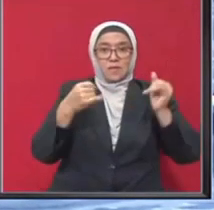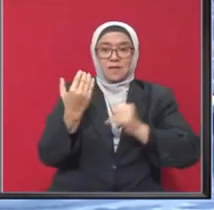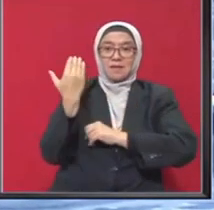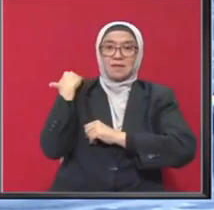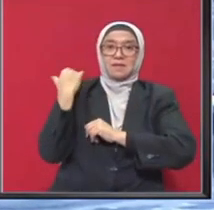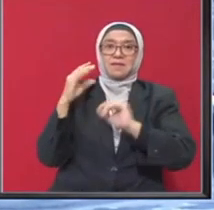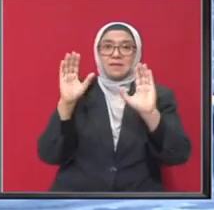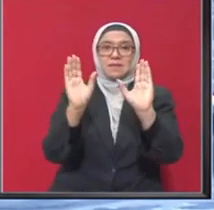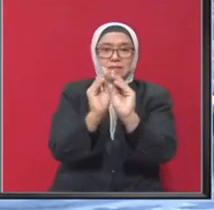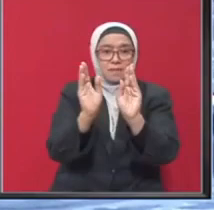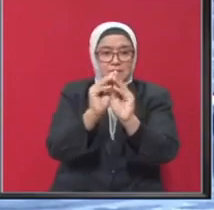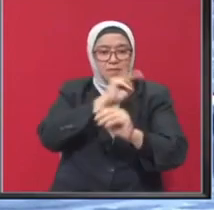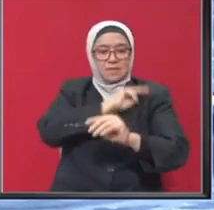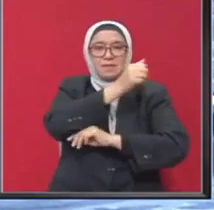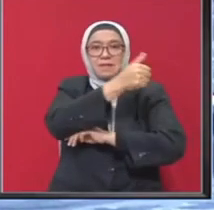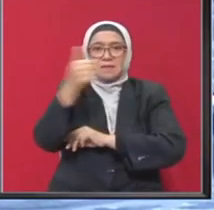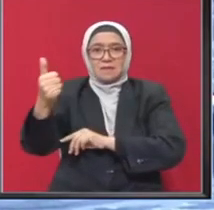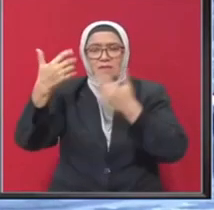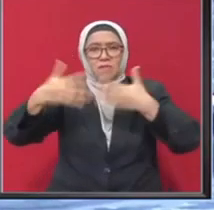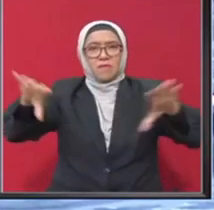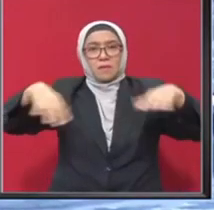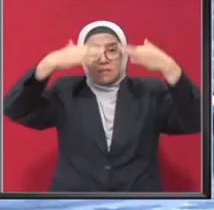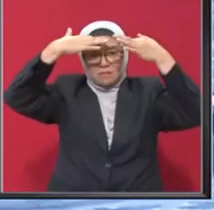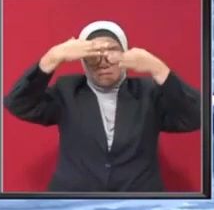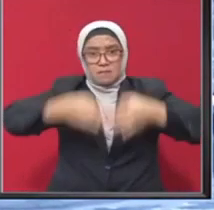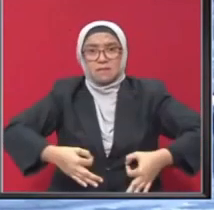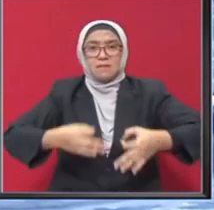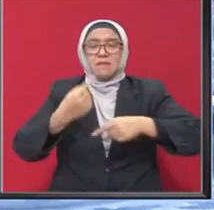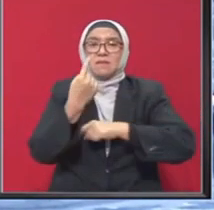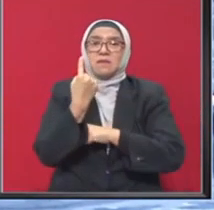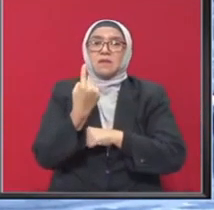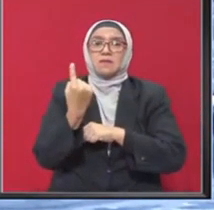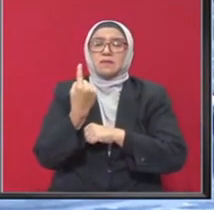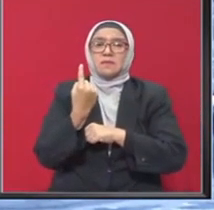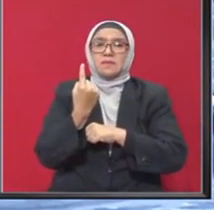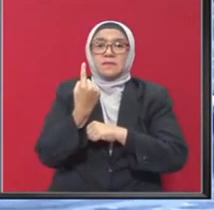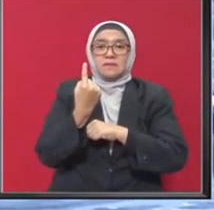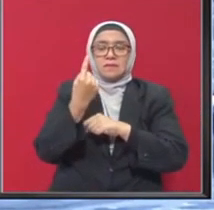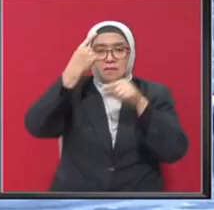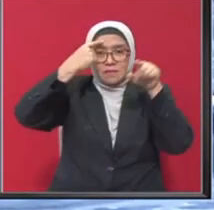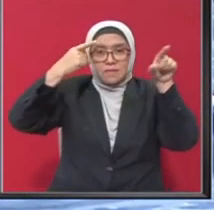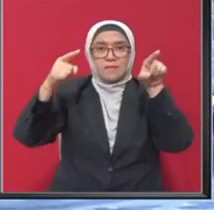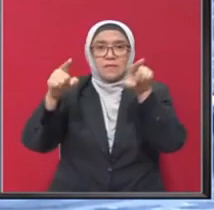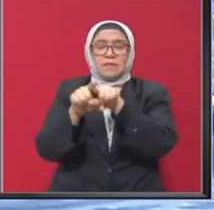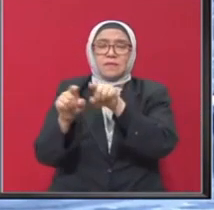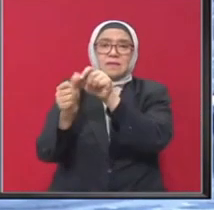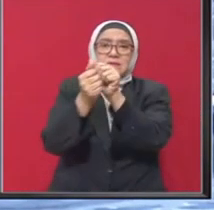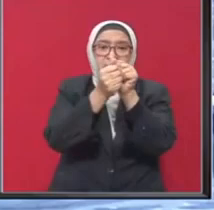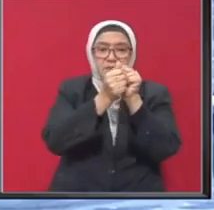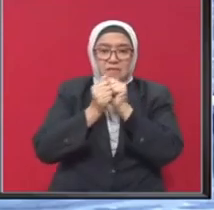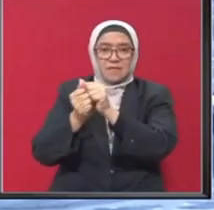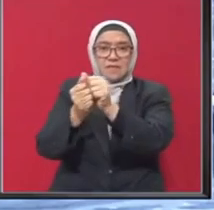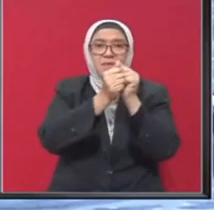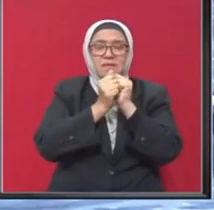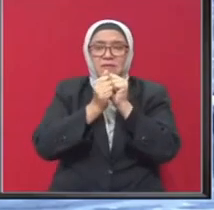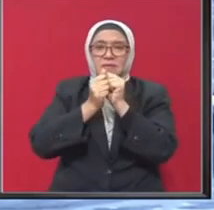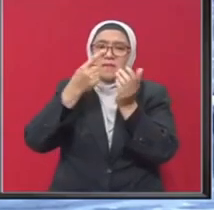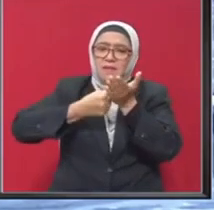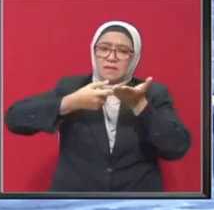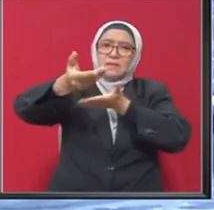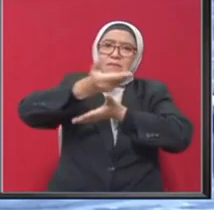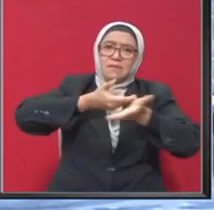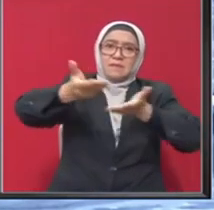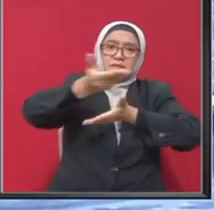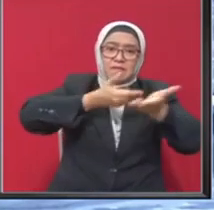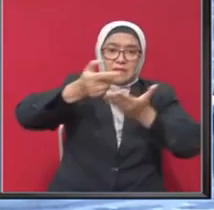jemaah menteri telah membuat putusan supaya suatu kesepakatan di runding